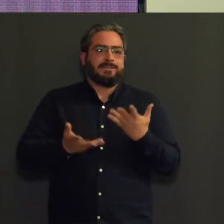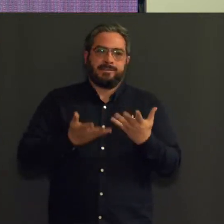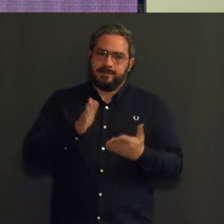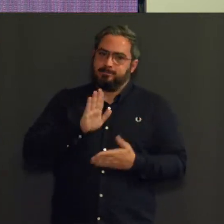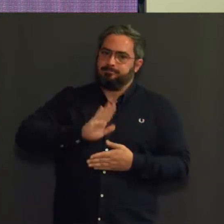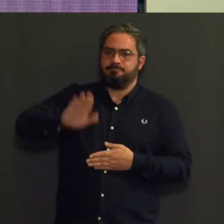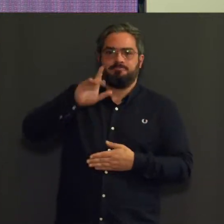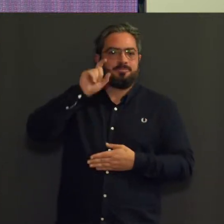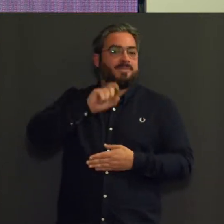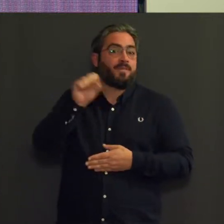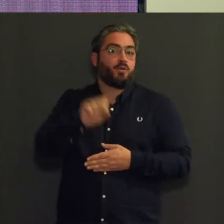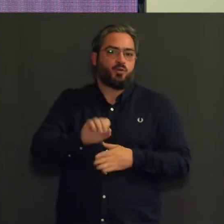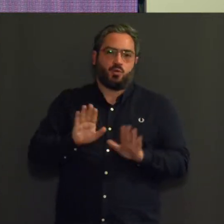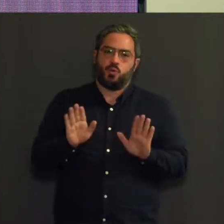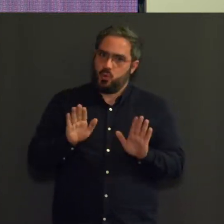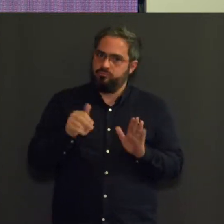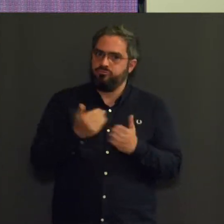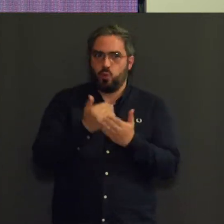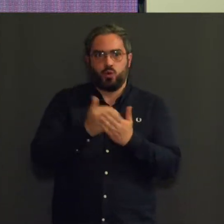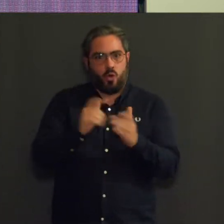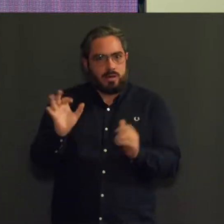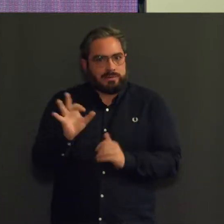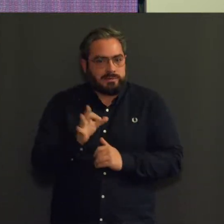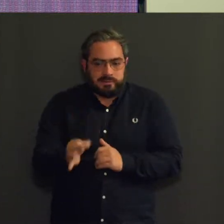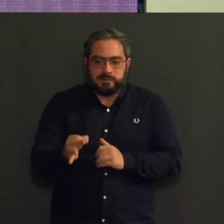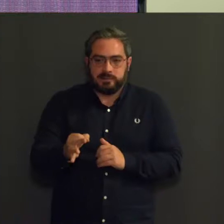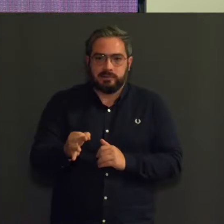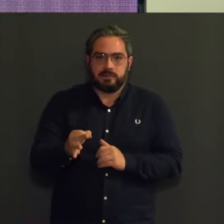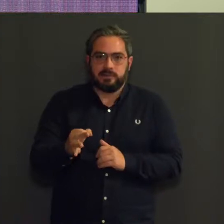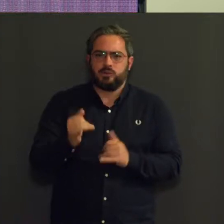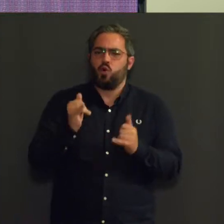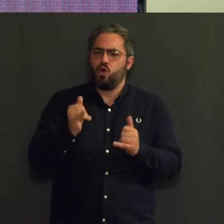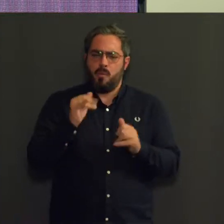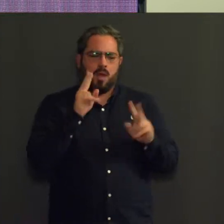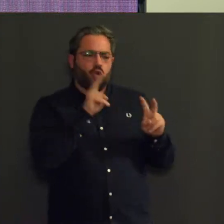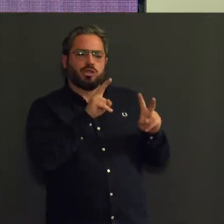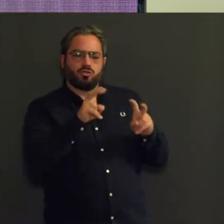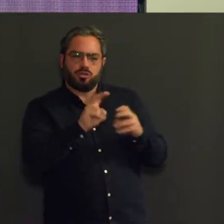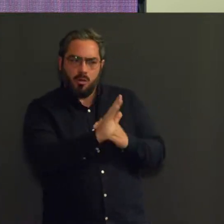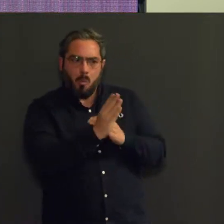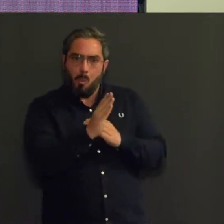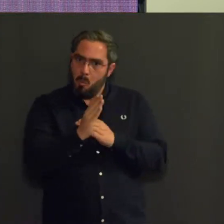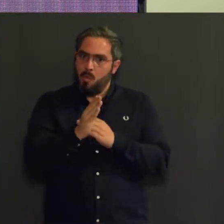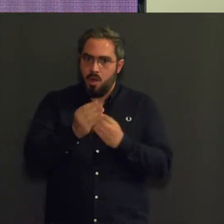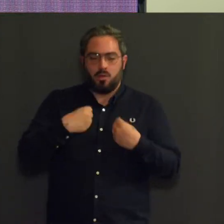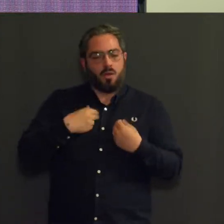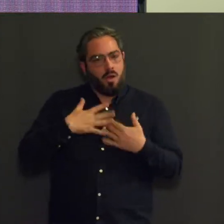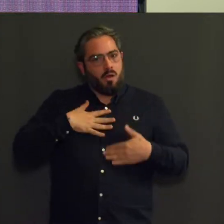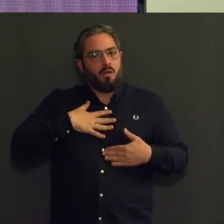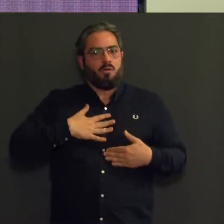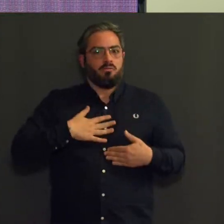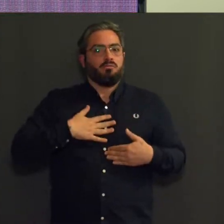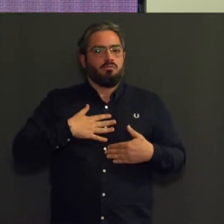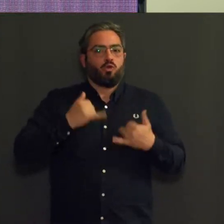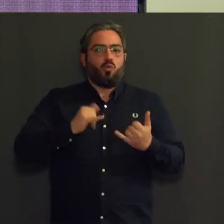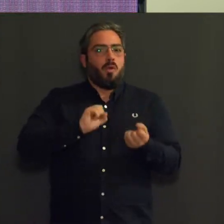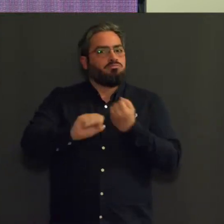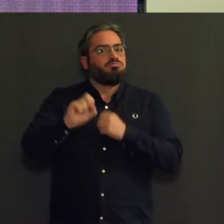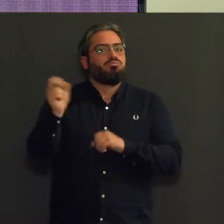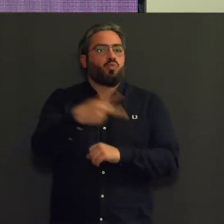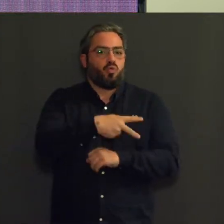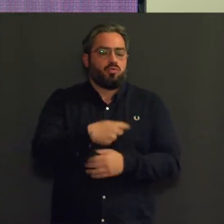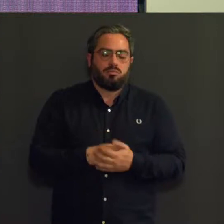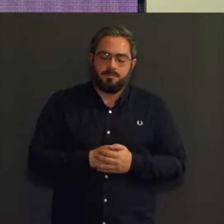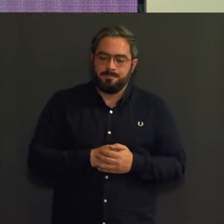la vaccination, même si de plus en plus de résultats sont réconfortants à ce niveau-là aussi. Nous avons un variant brésilien qui